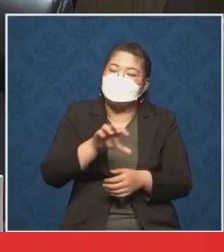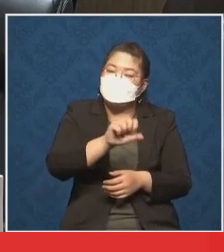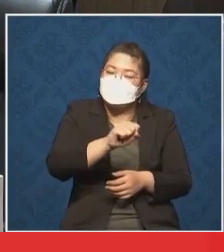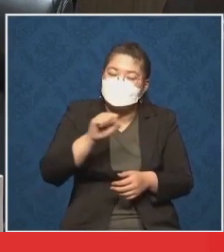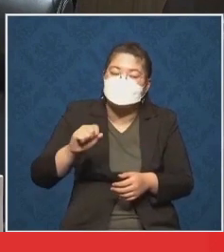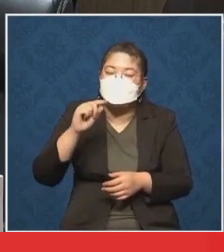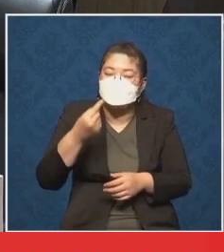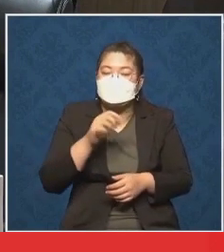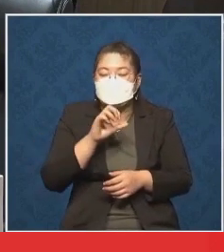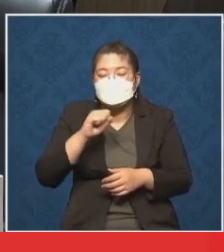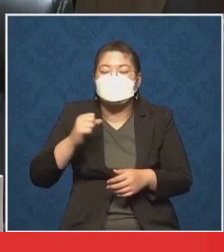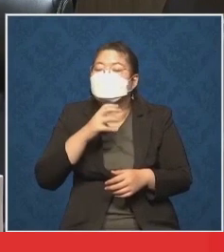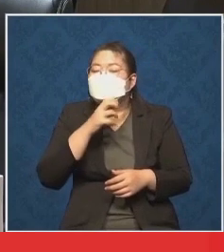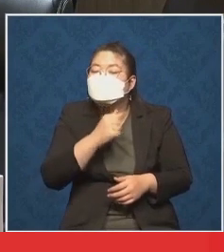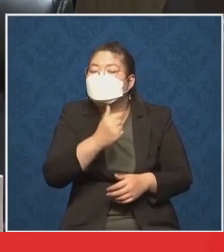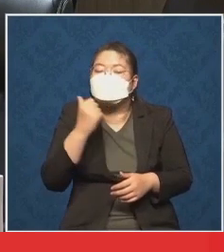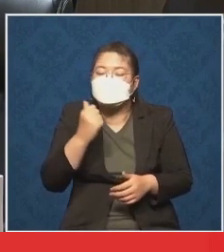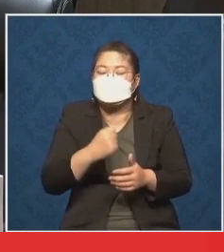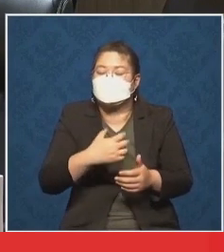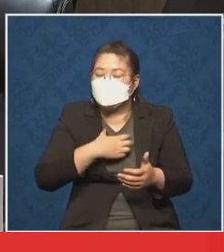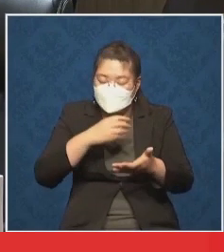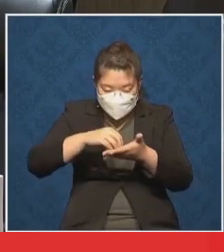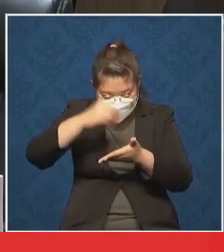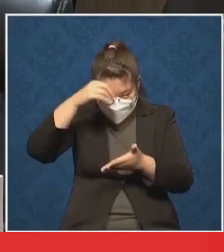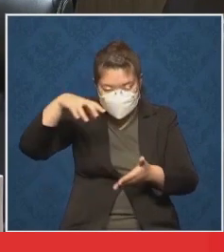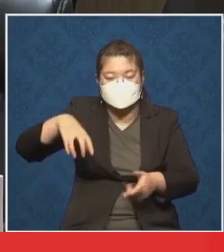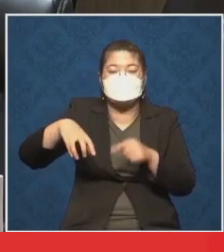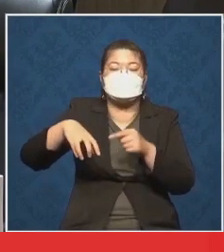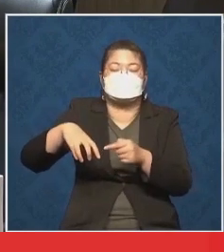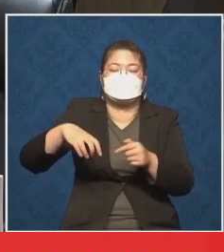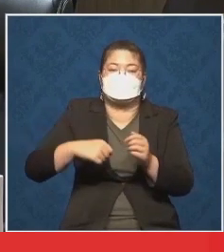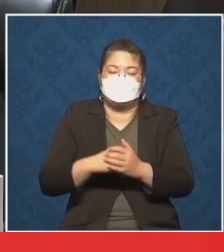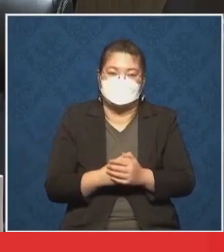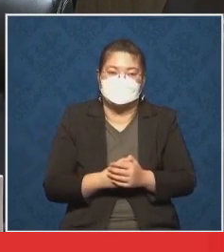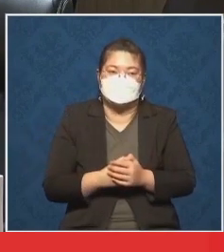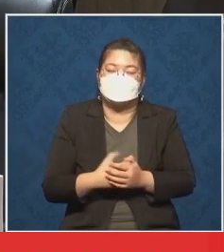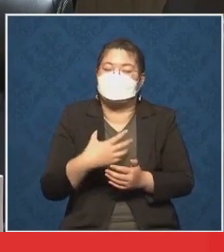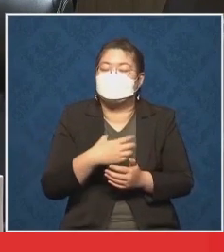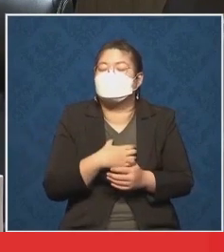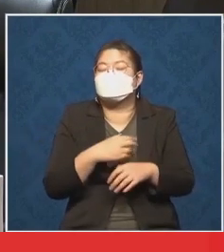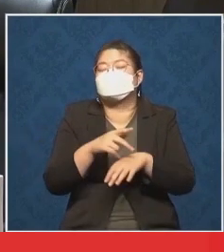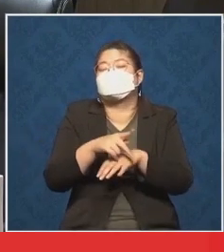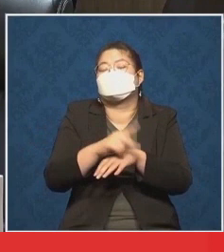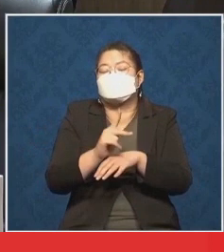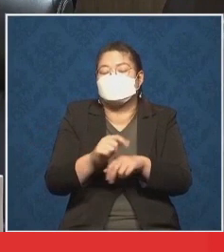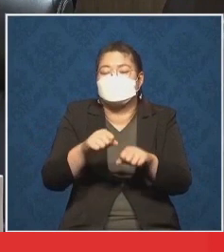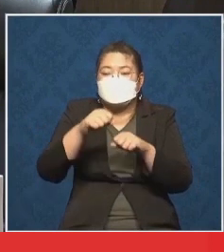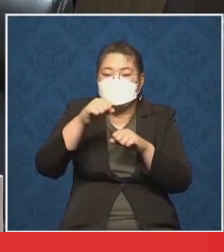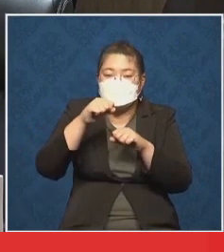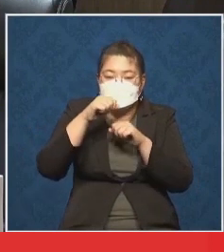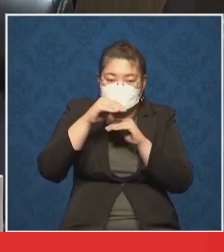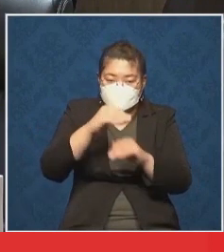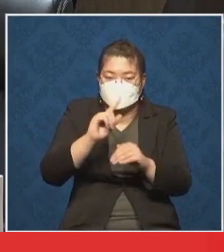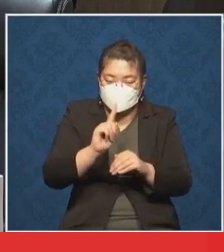ครับส่วนมากแล้วเนี่ยก็อยากจะเรียนนะครับดังนั้นเนี่ยอยากจะให้ท่านประธานได้กำหนดว่าสสที่เข้ามาจากส